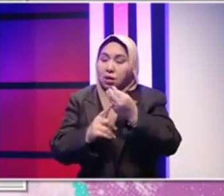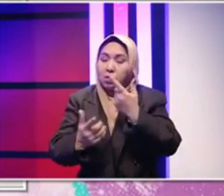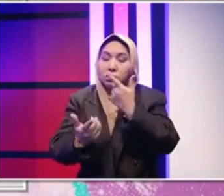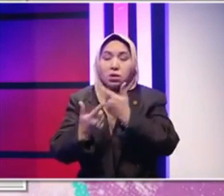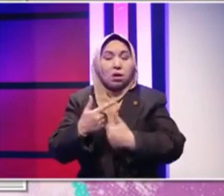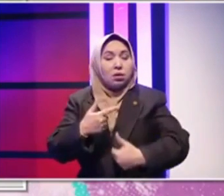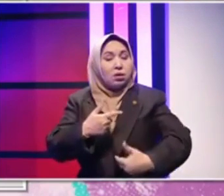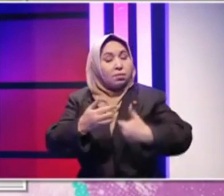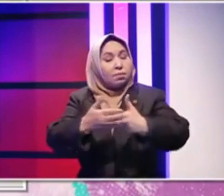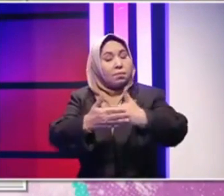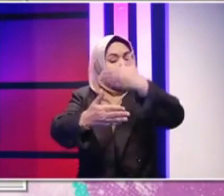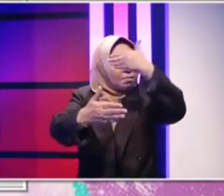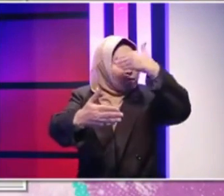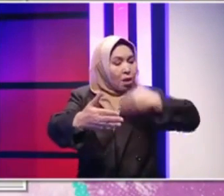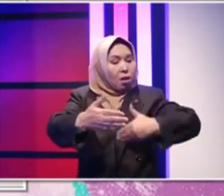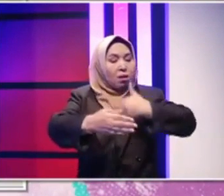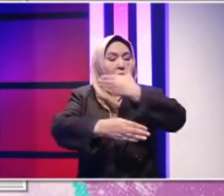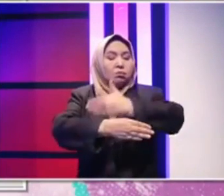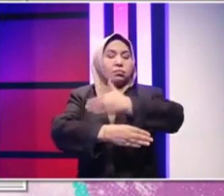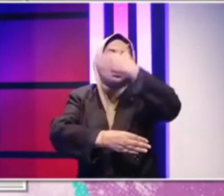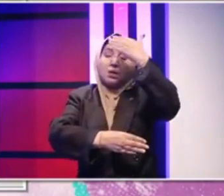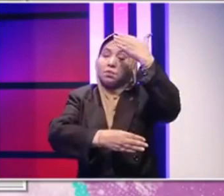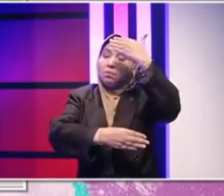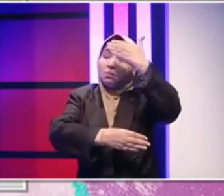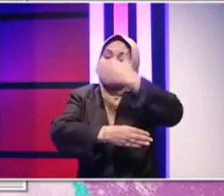بأسهم بينهم